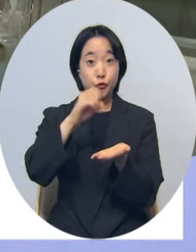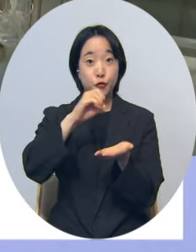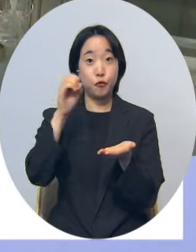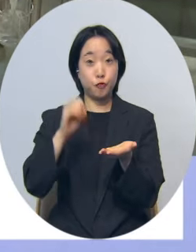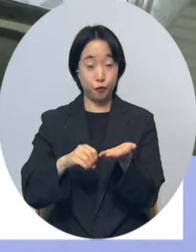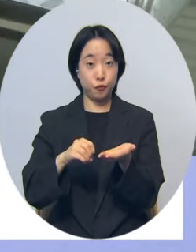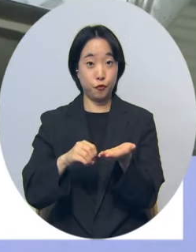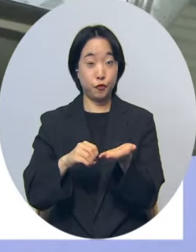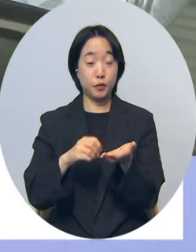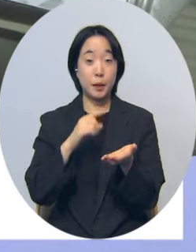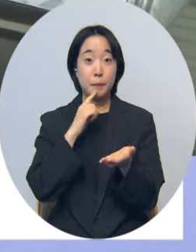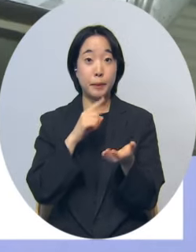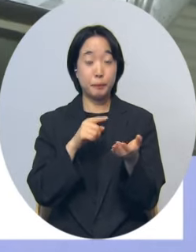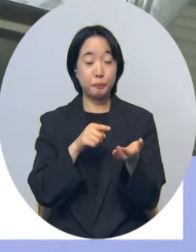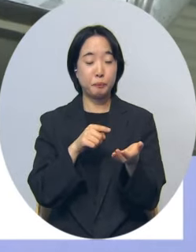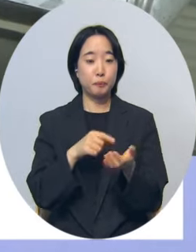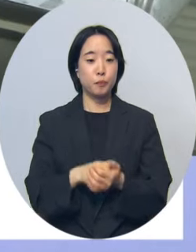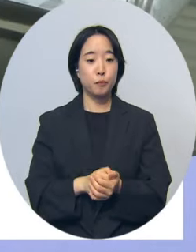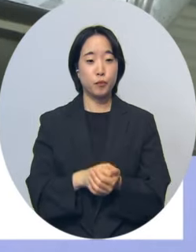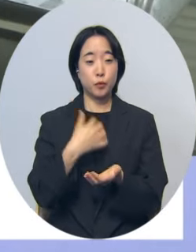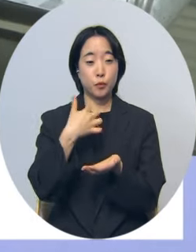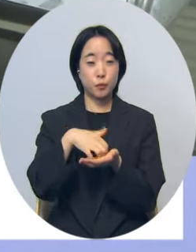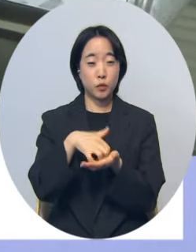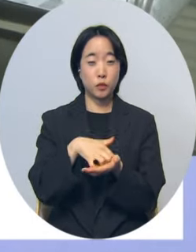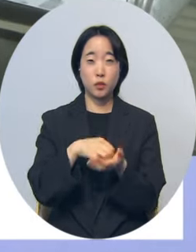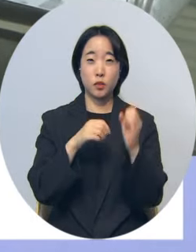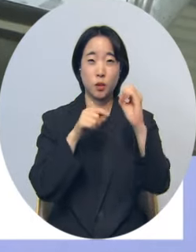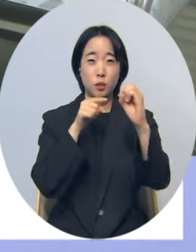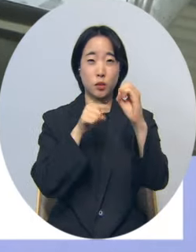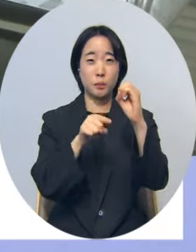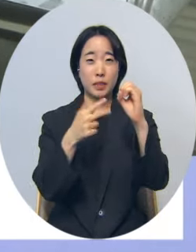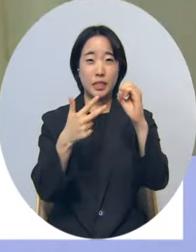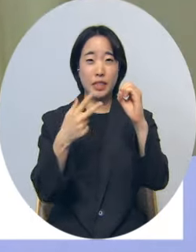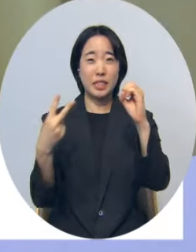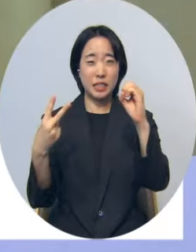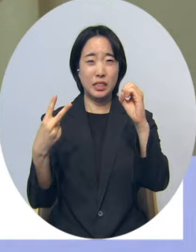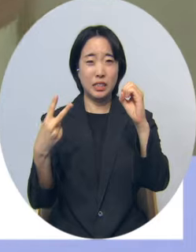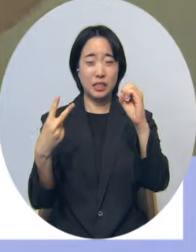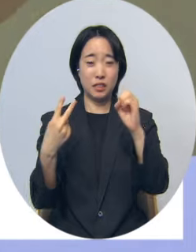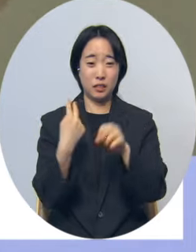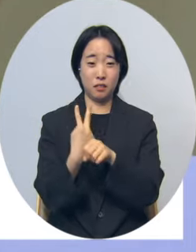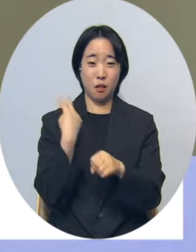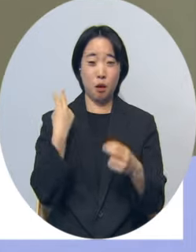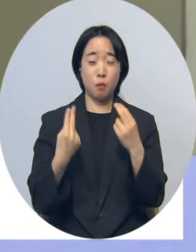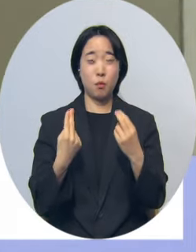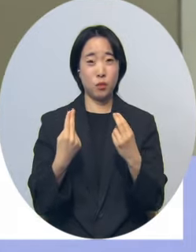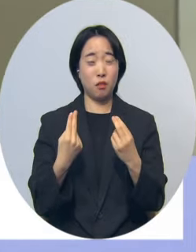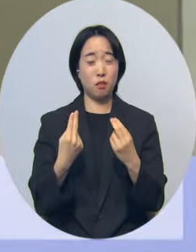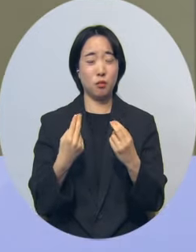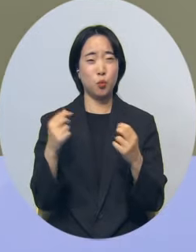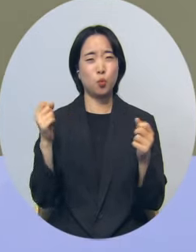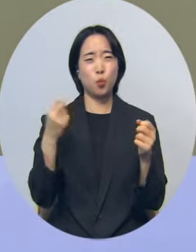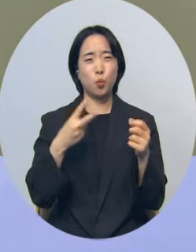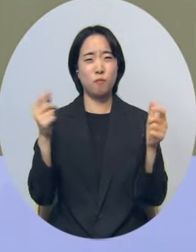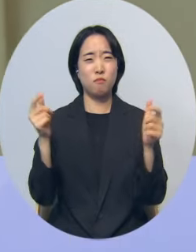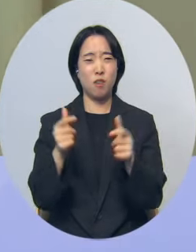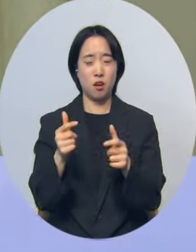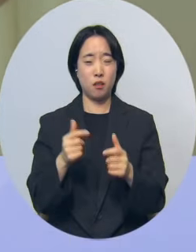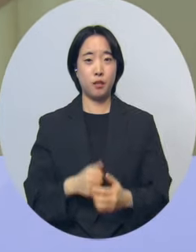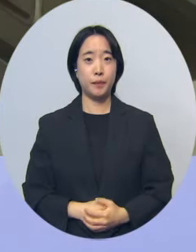수를 뜻하는 합계 출산율도 0.72명으로 전년보다 0.06명 감소하며 역대 최저를